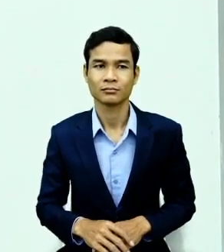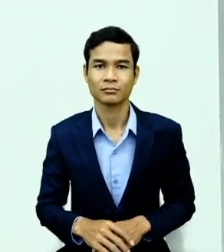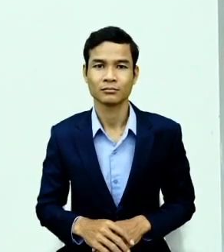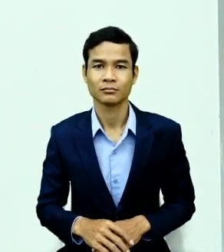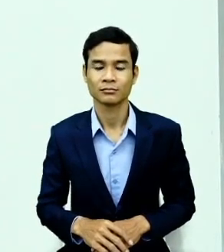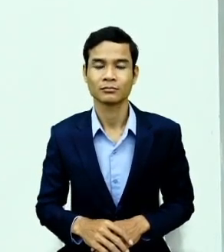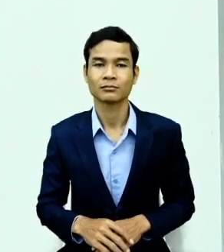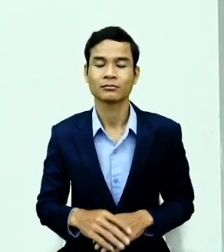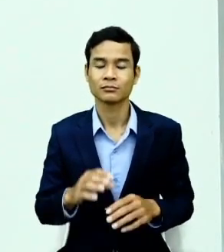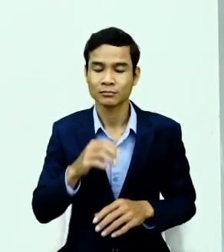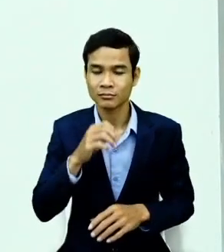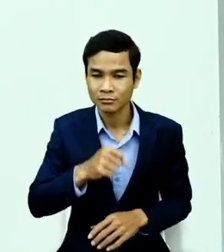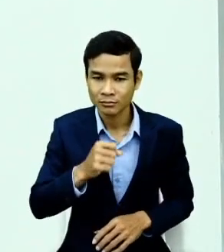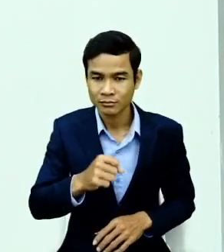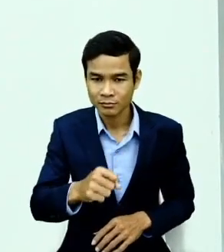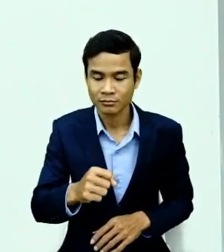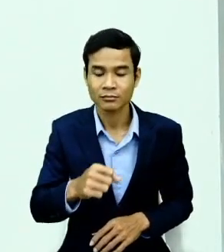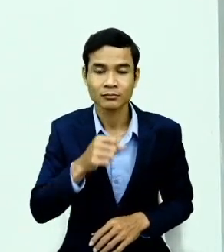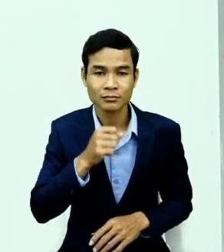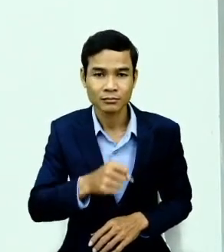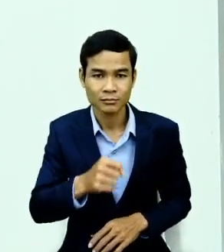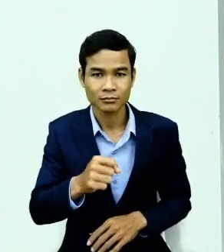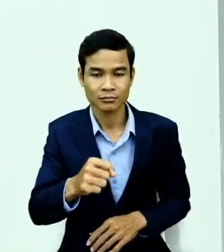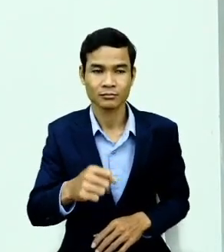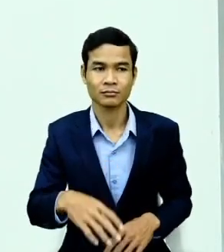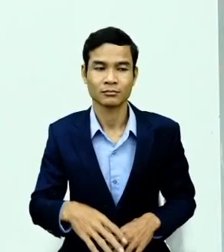Chà, chạy rìa. Chạy rìa.